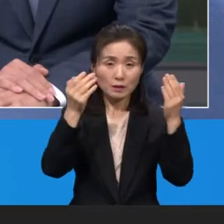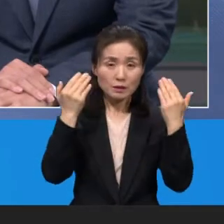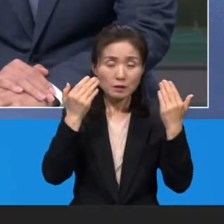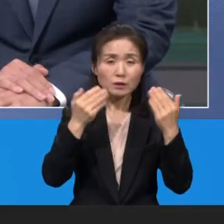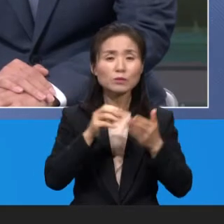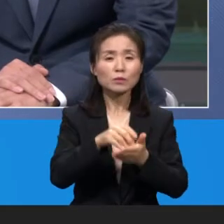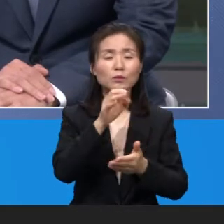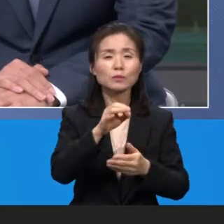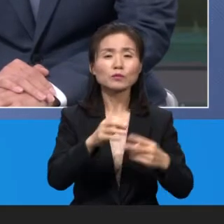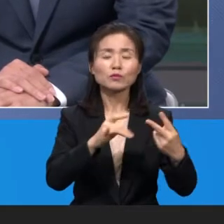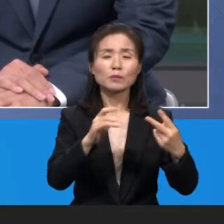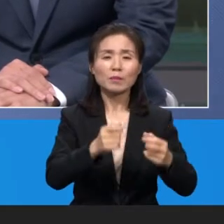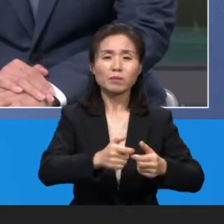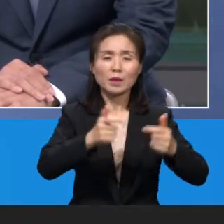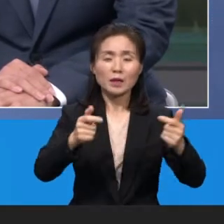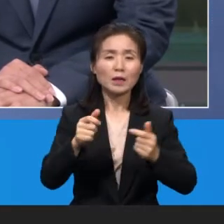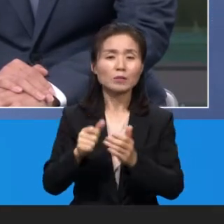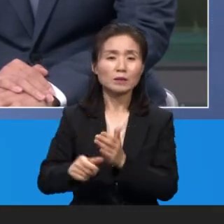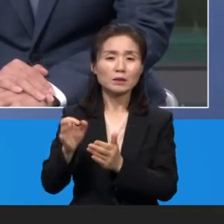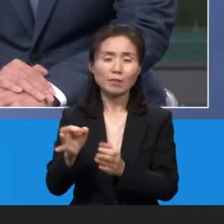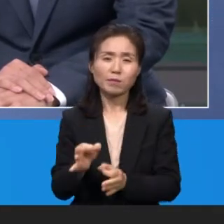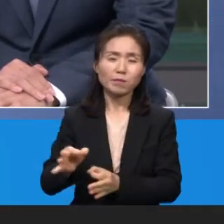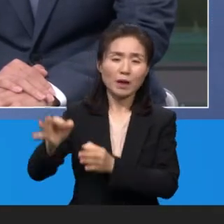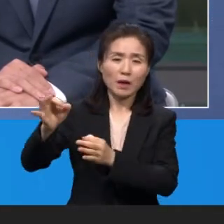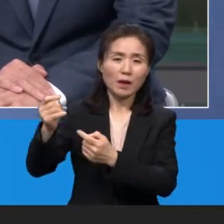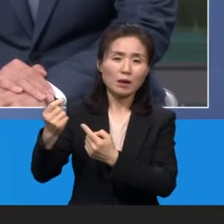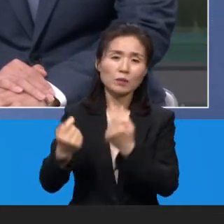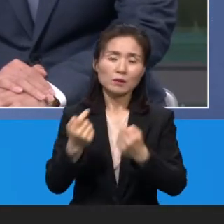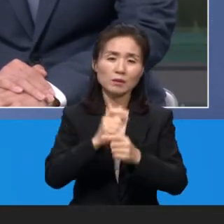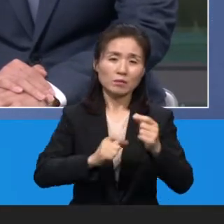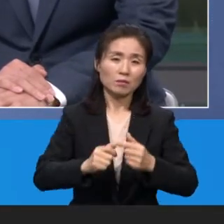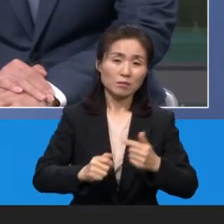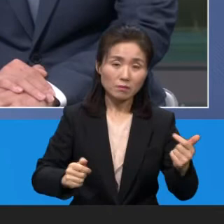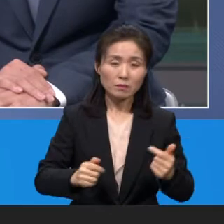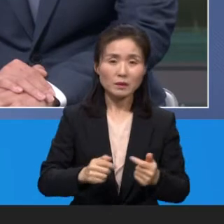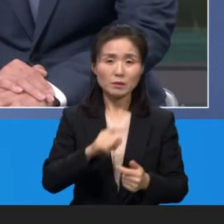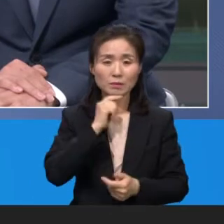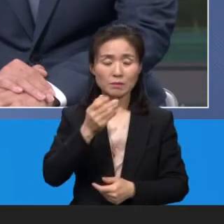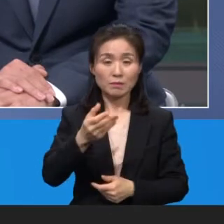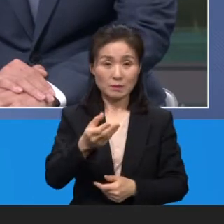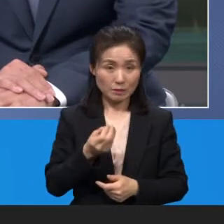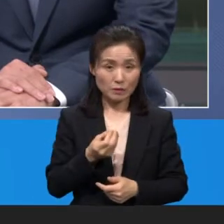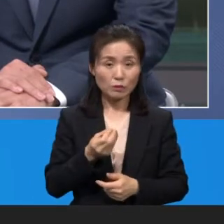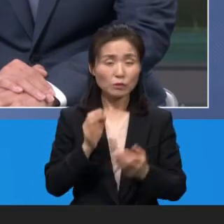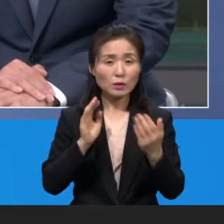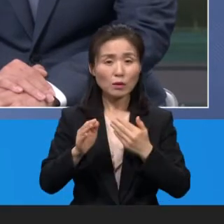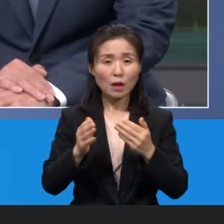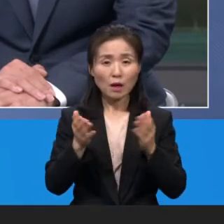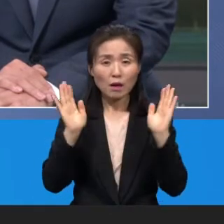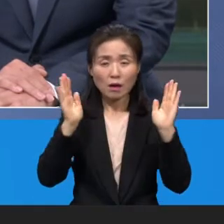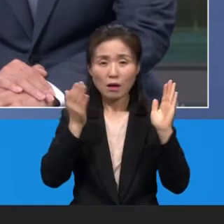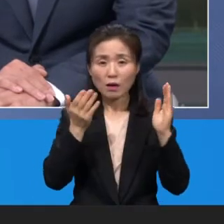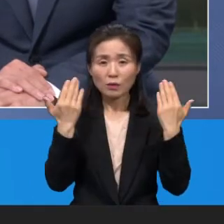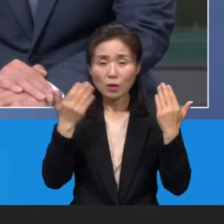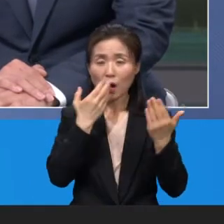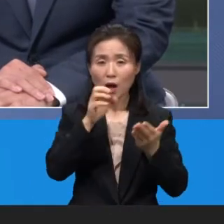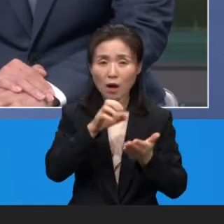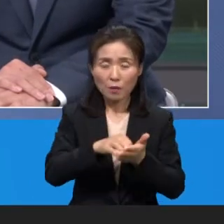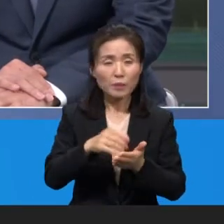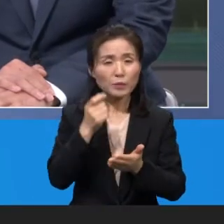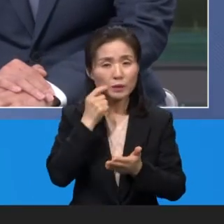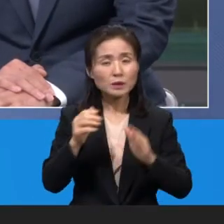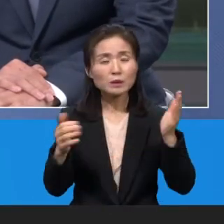2배 이상 들어 물가 상승률을 크게 웃돌고 있습니다 이 대출을 받고 도 학위를 받지 못한 학생도 절반이